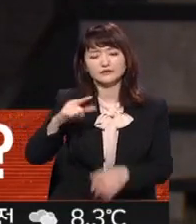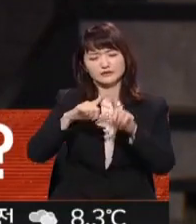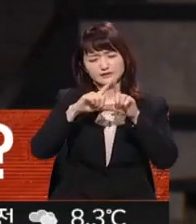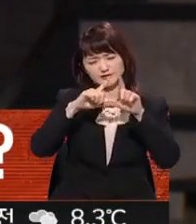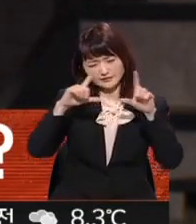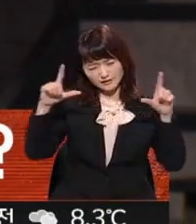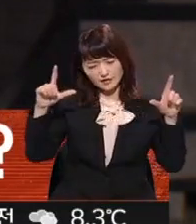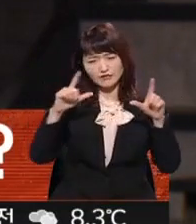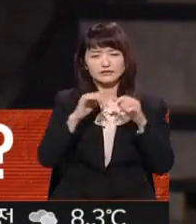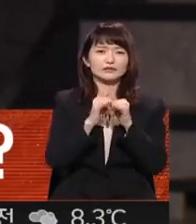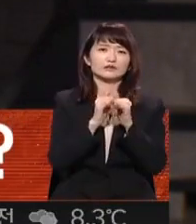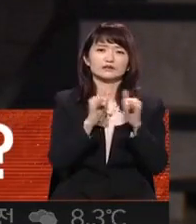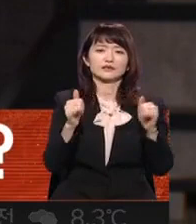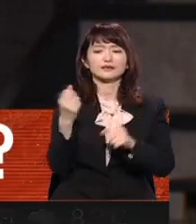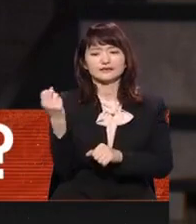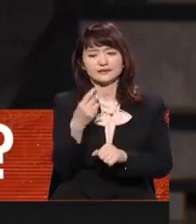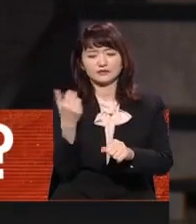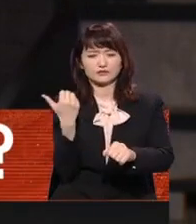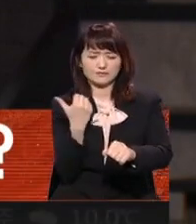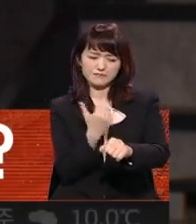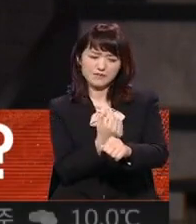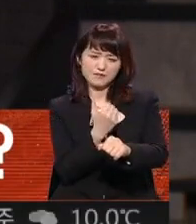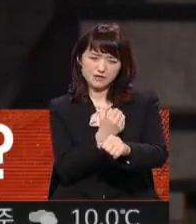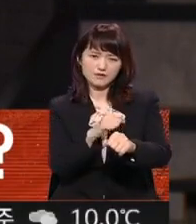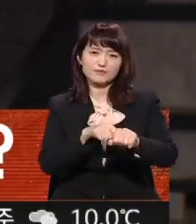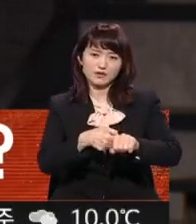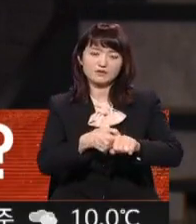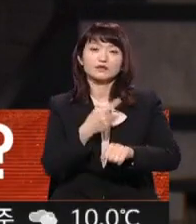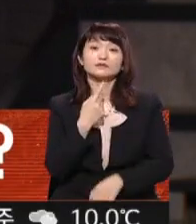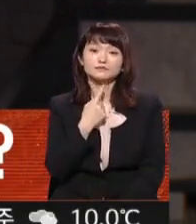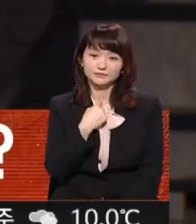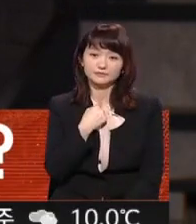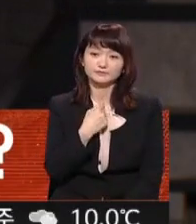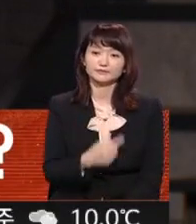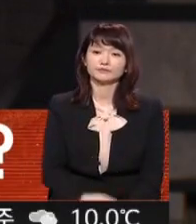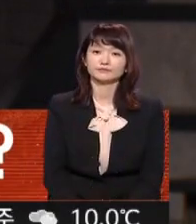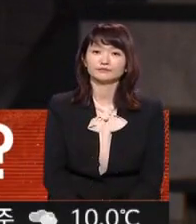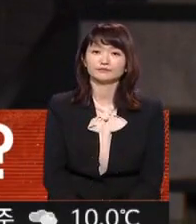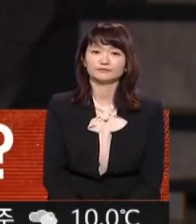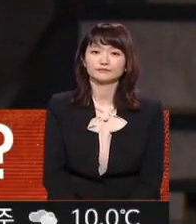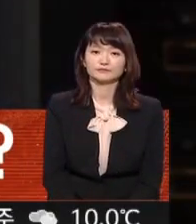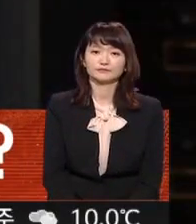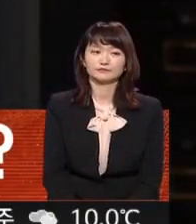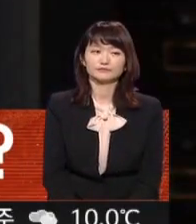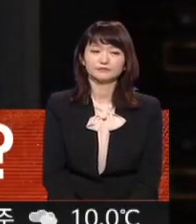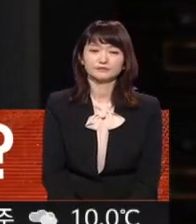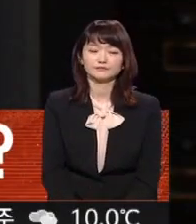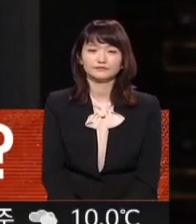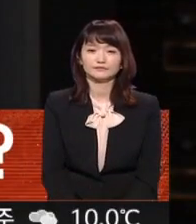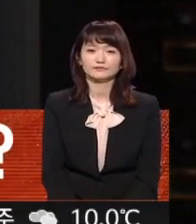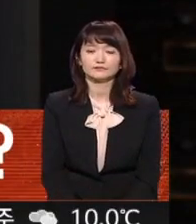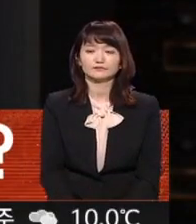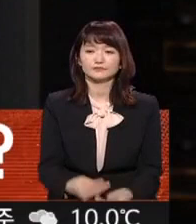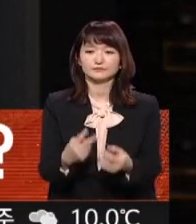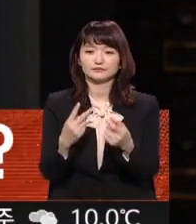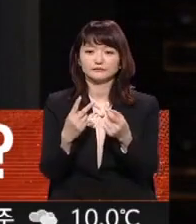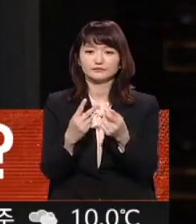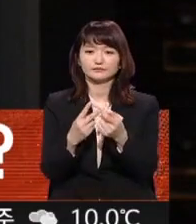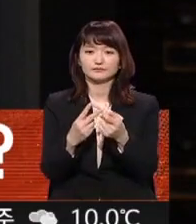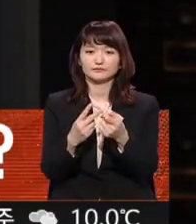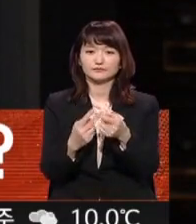연예인들이 상습 프로포폴 투약 혐의로 이미 처벌을 받은 그런 전례가 있습니다 그러니까 말이죠 자 그럼 여기서 두